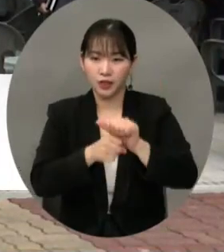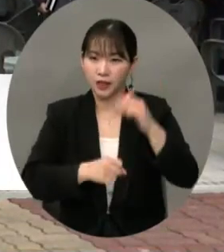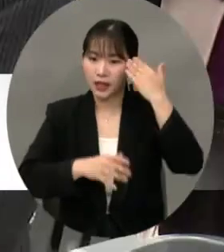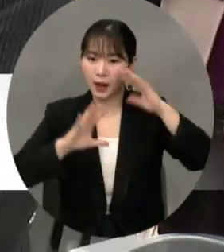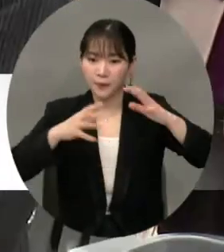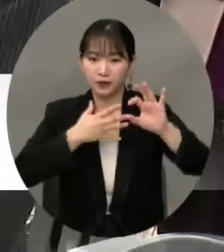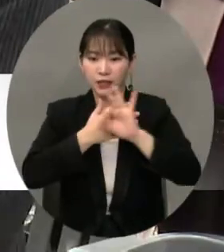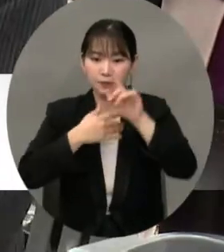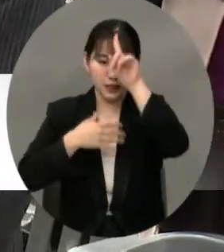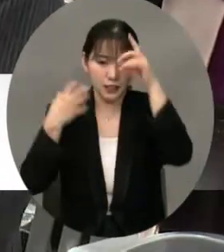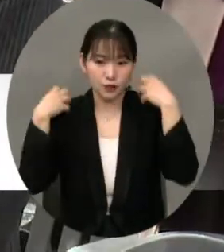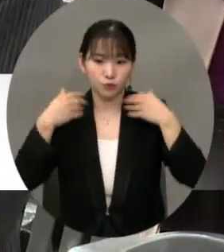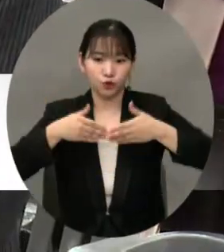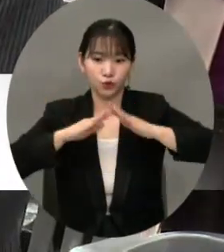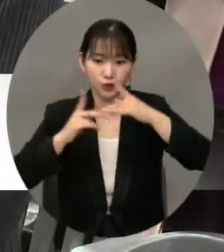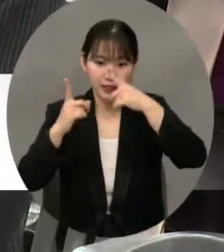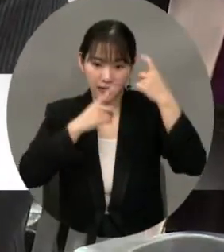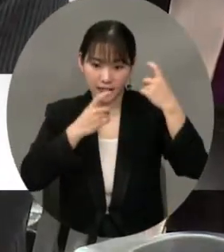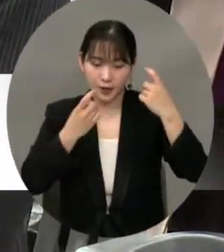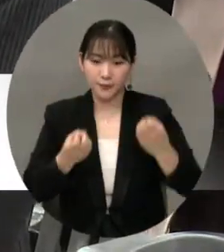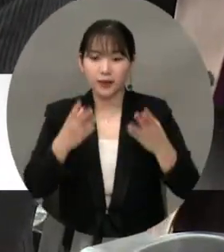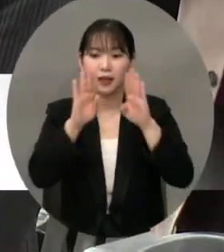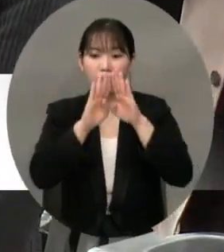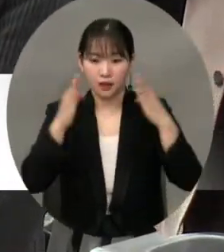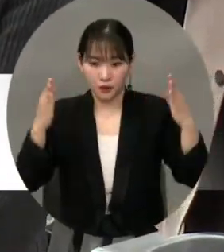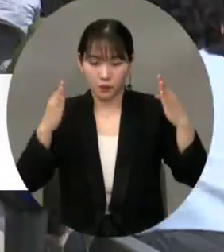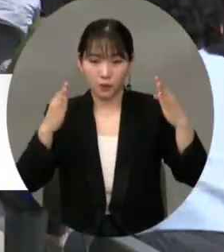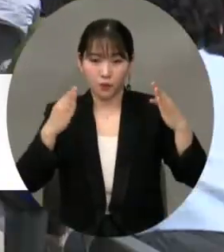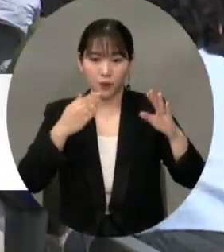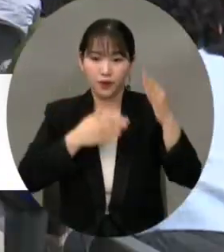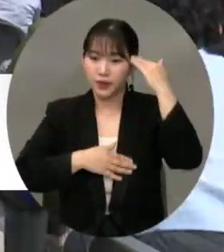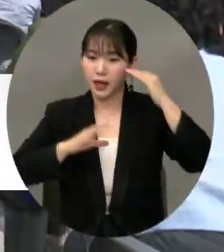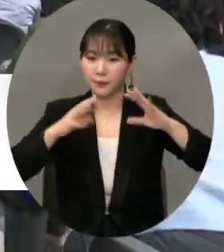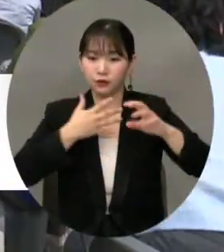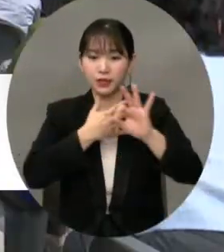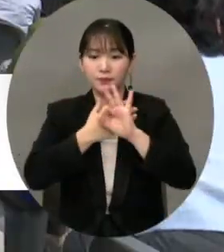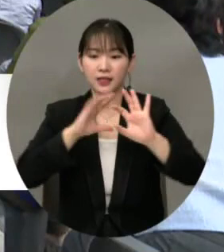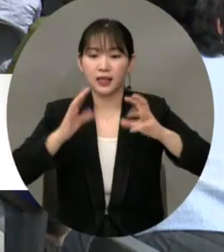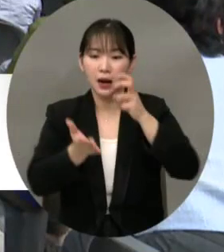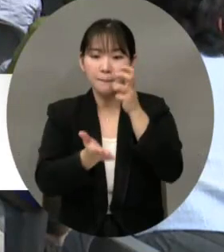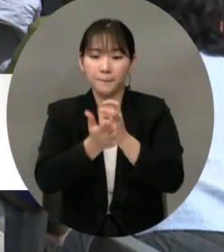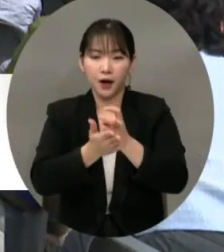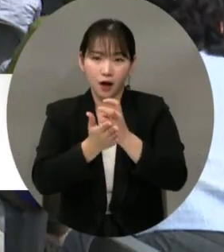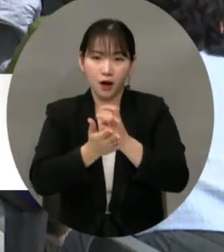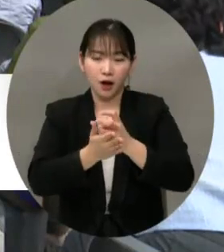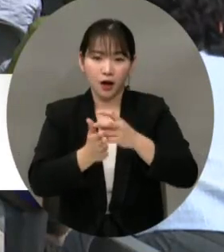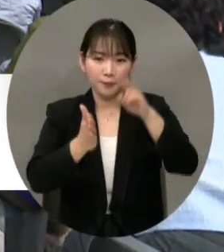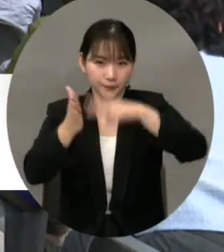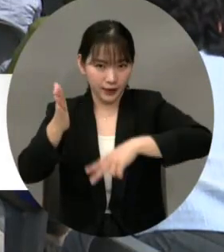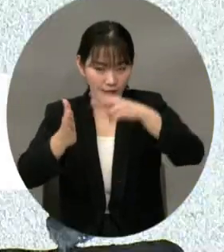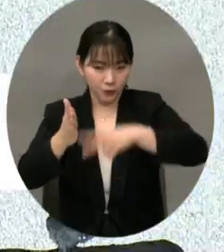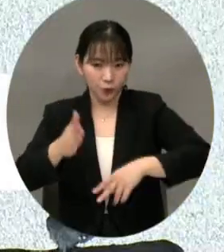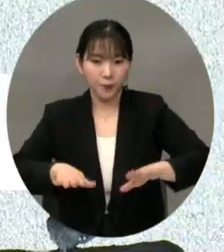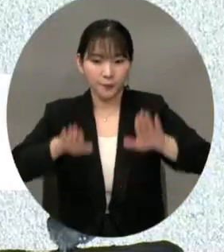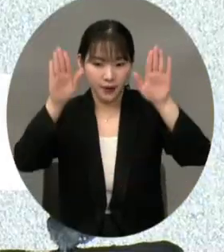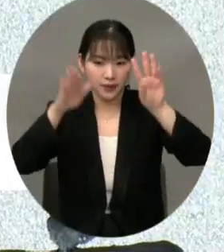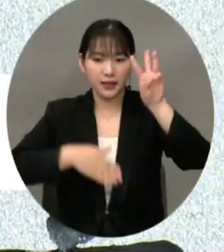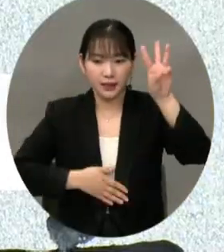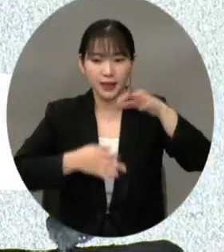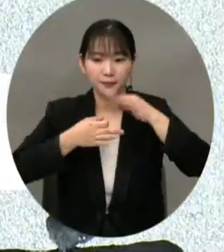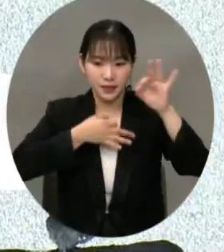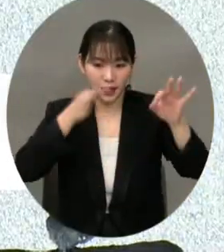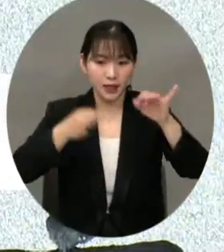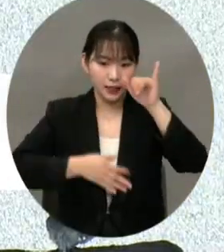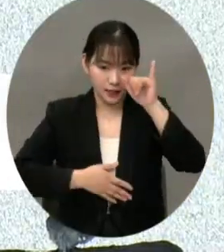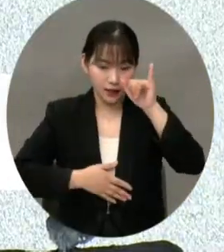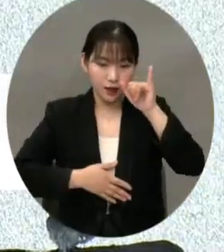수립 기념식을 열고 대한민국 임시헌장 선포문 낭독과 만세 3창 등을 펼쳤습니다.